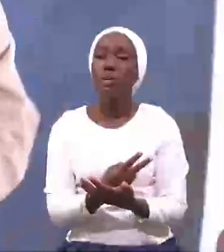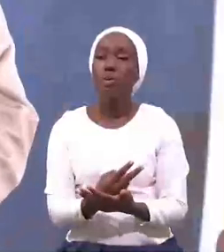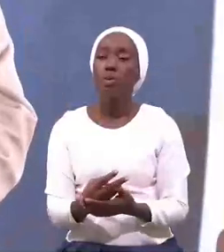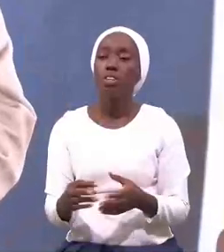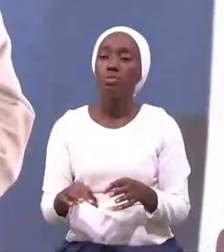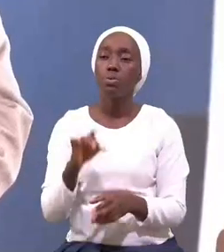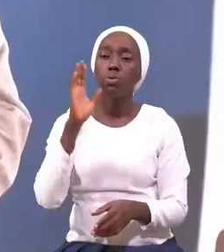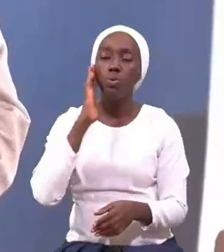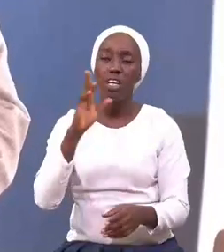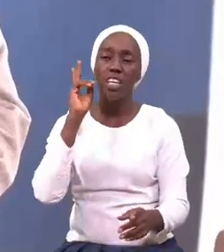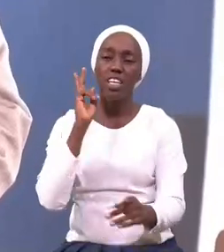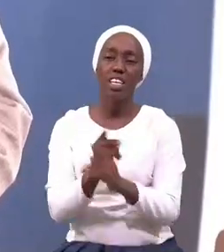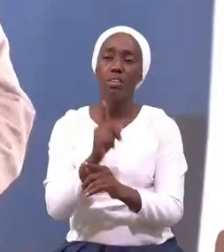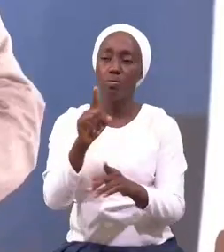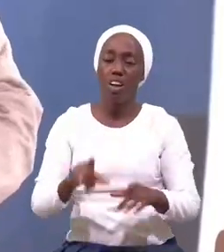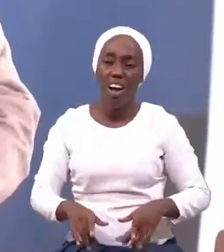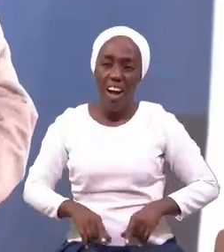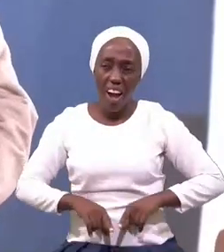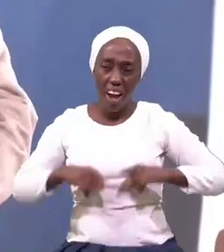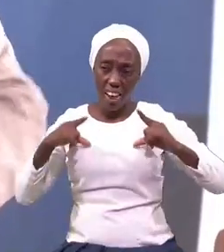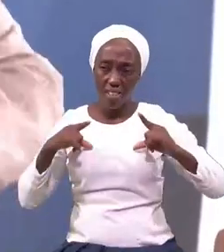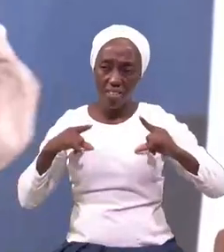Le Saint-Esprit va te garder vivant.